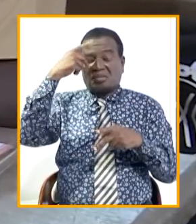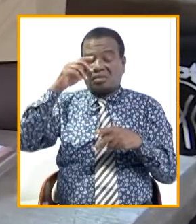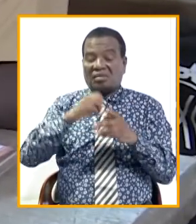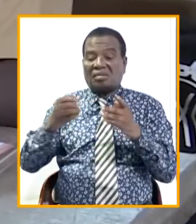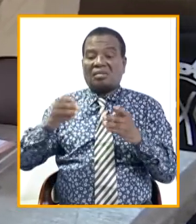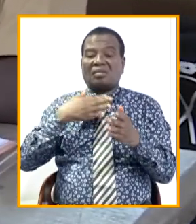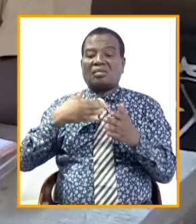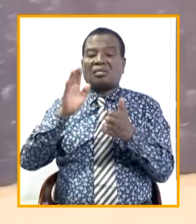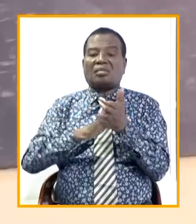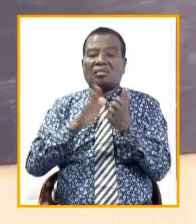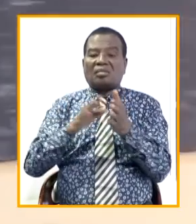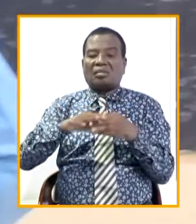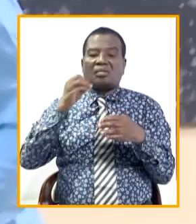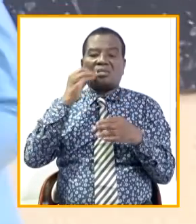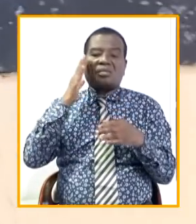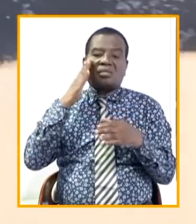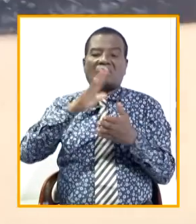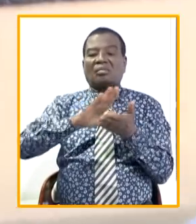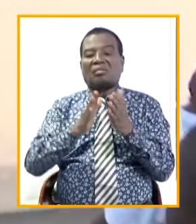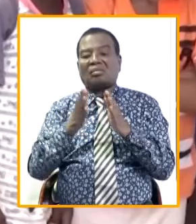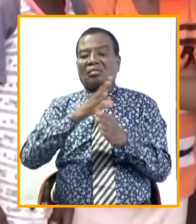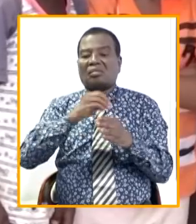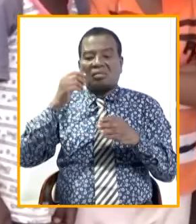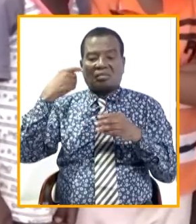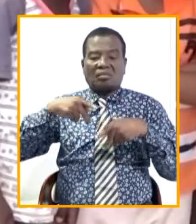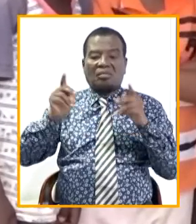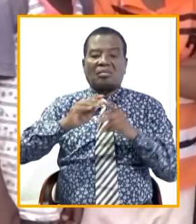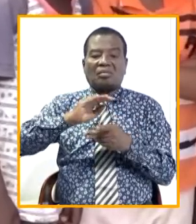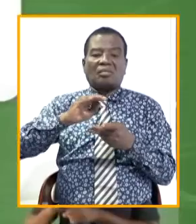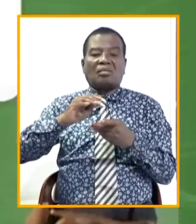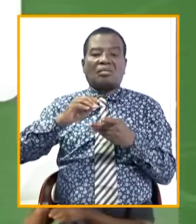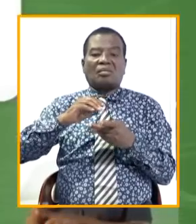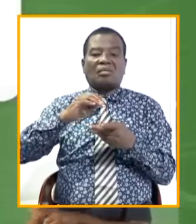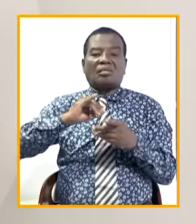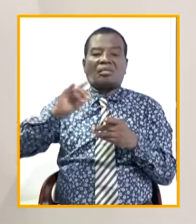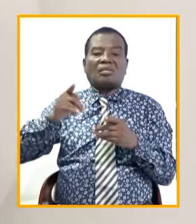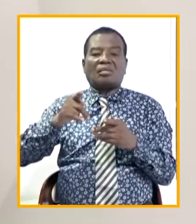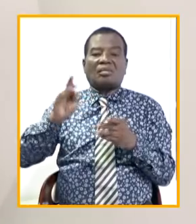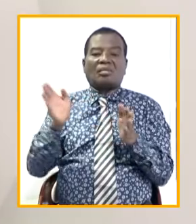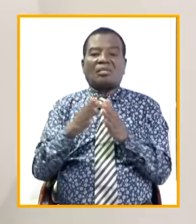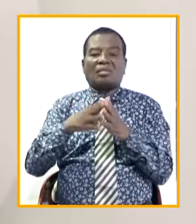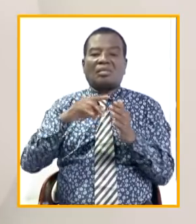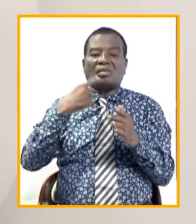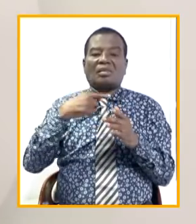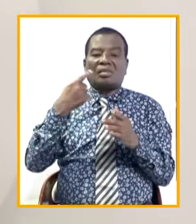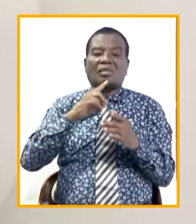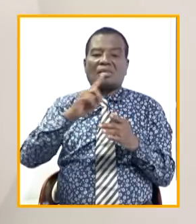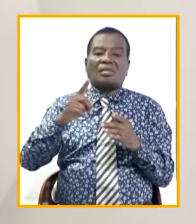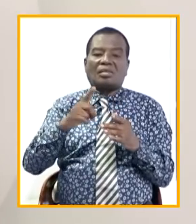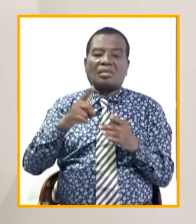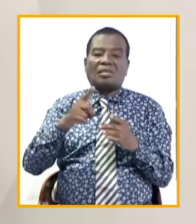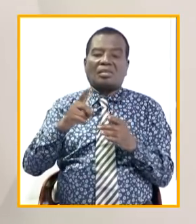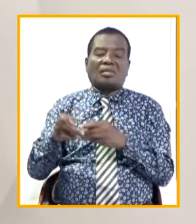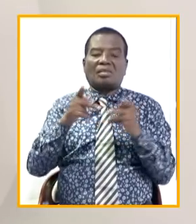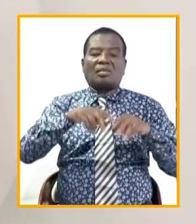Mon école à la maison a une solution palliative pour leur permettre de suivre leurs enfants. Il y a un forum qui est